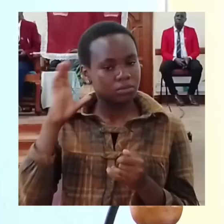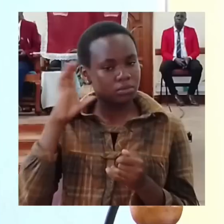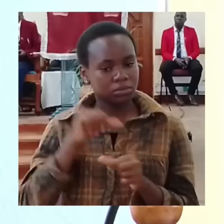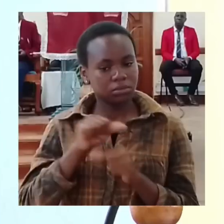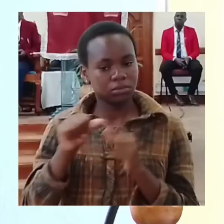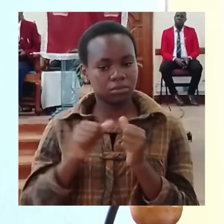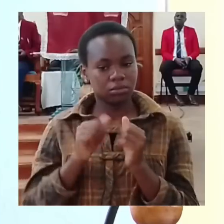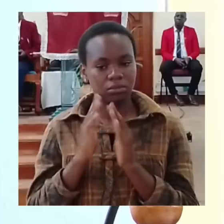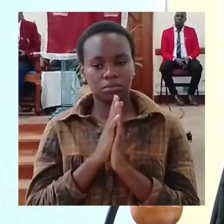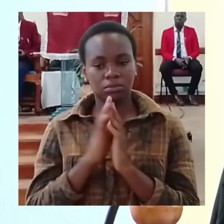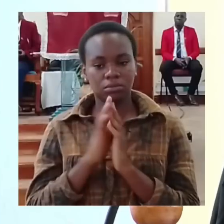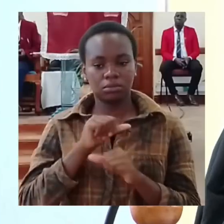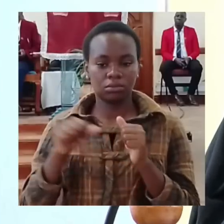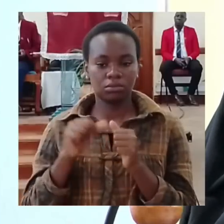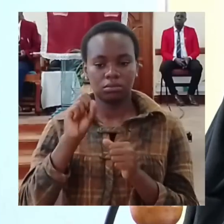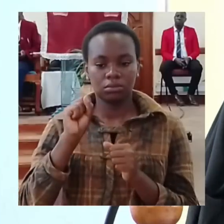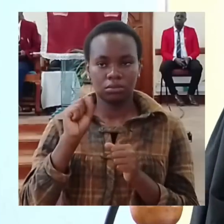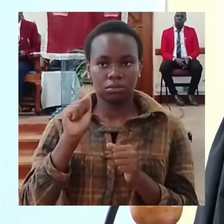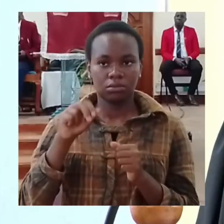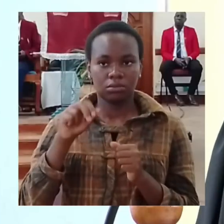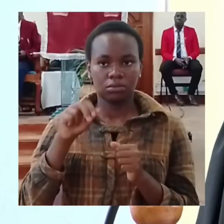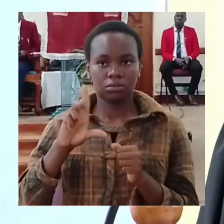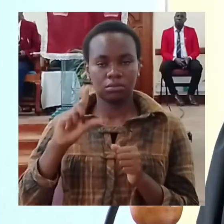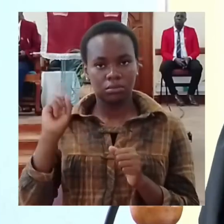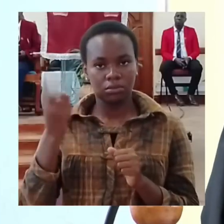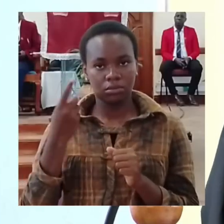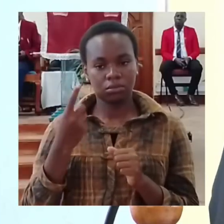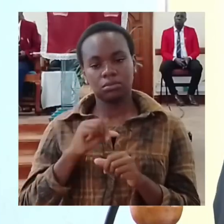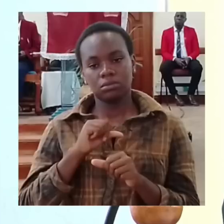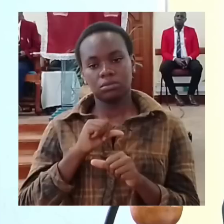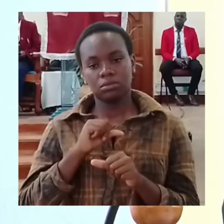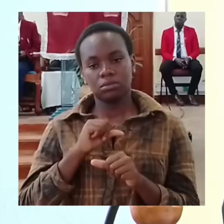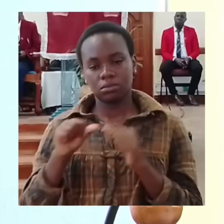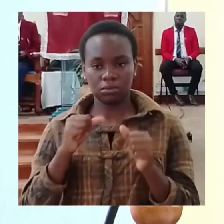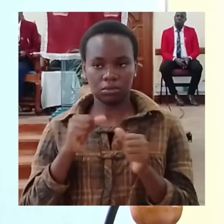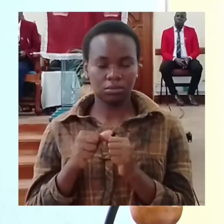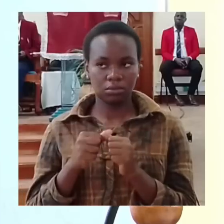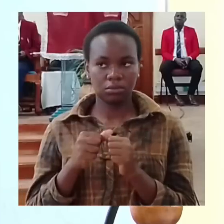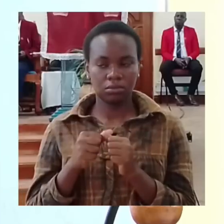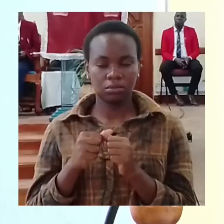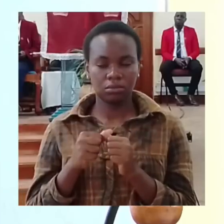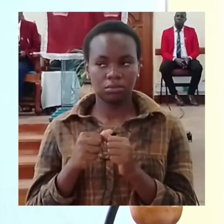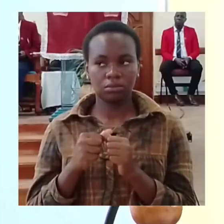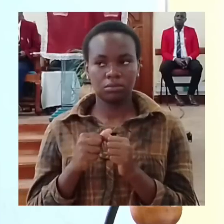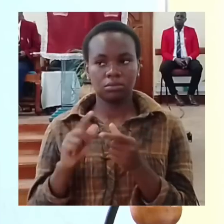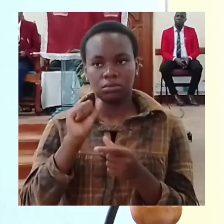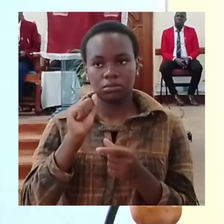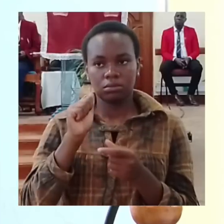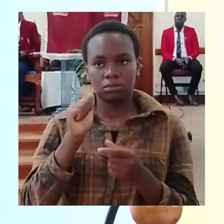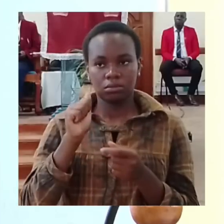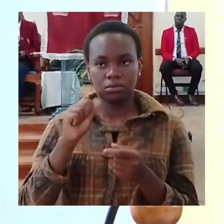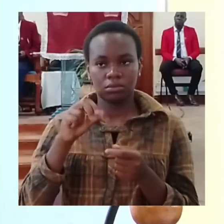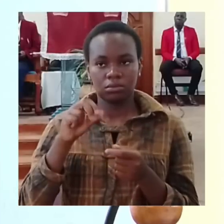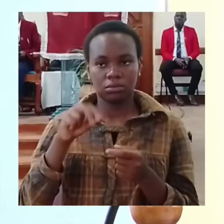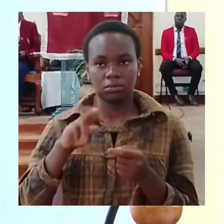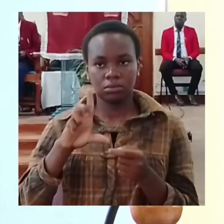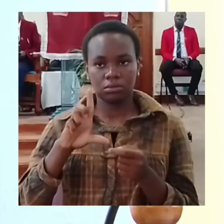rũu rwa Saũlũ, ũndũ wa mbere ũrĩa Saũlũ arĩ naguo nĩ atĩ Saũlũ nĩ